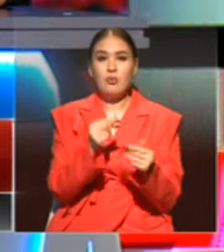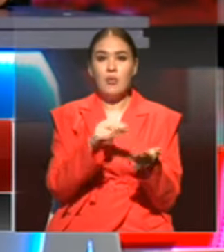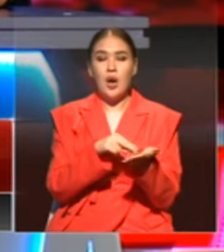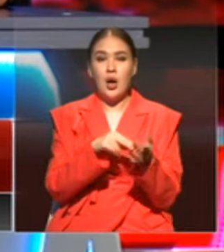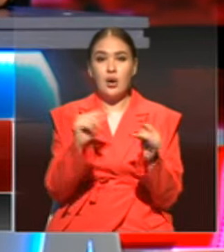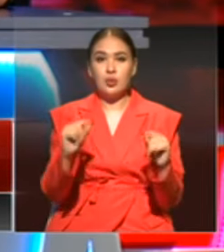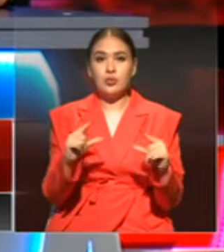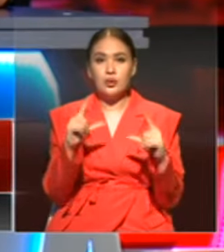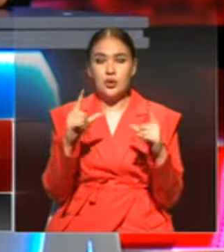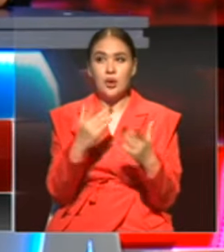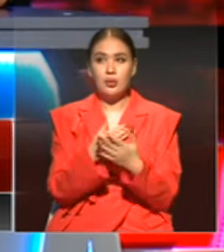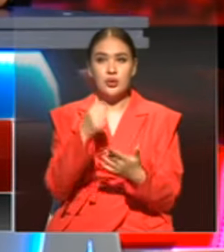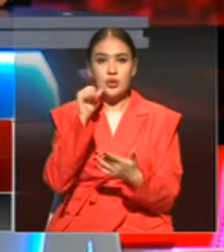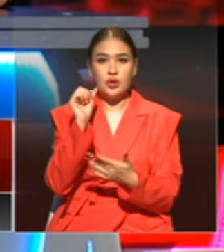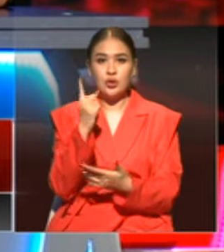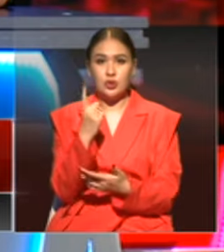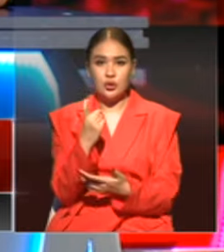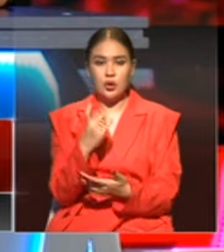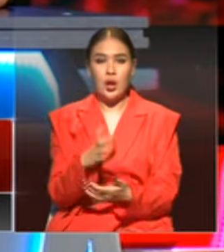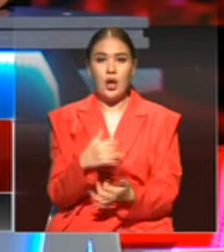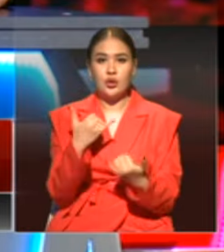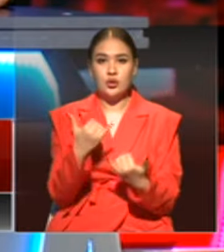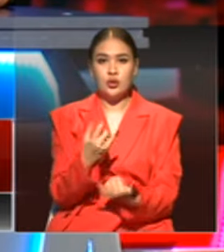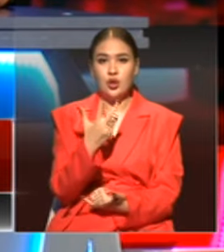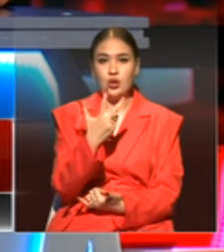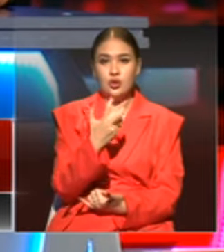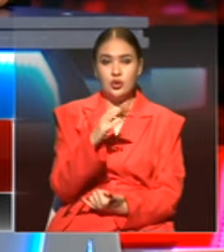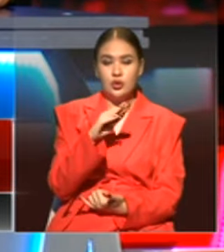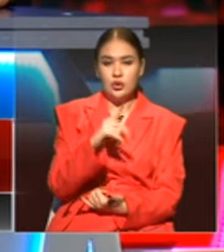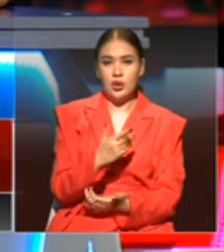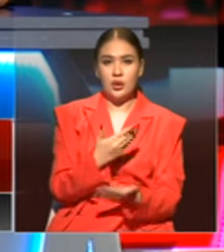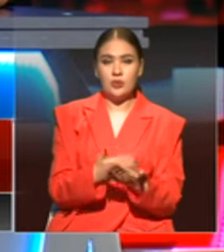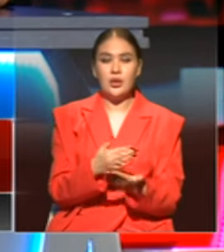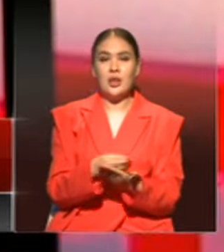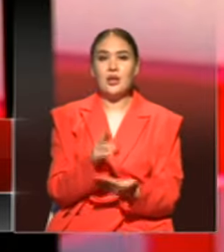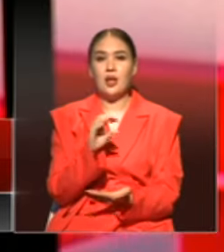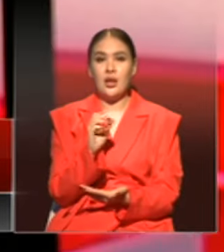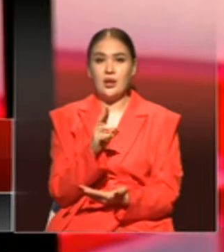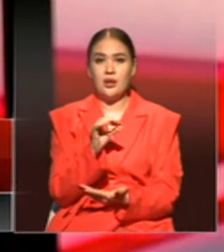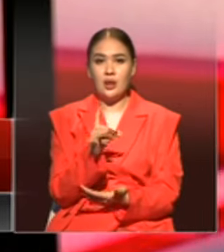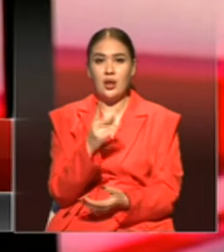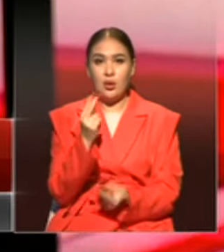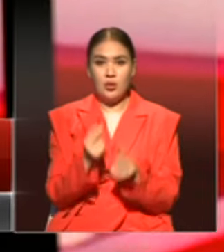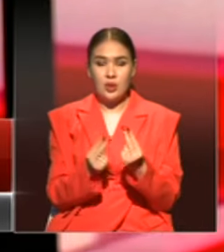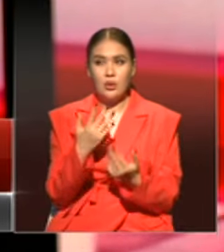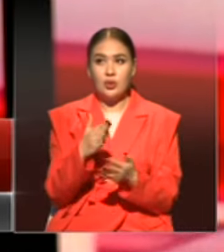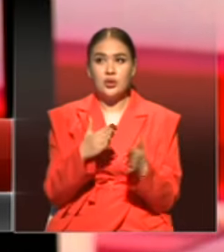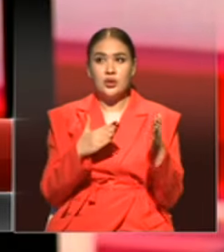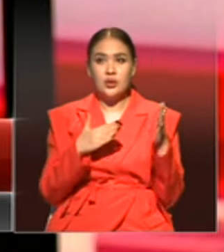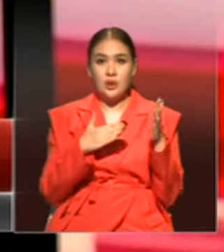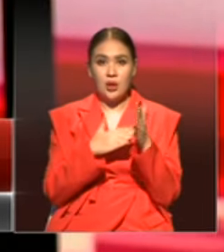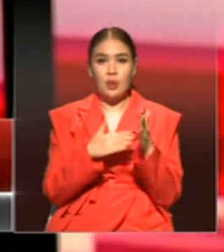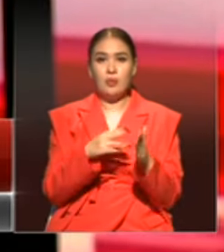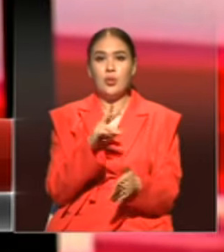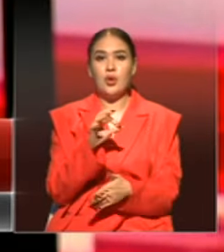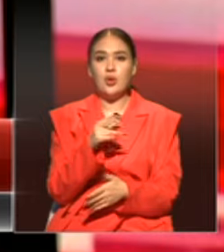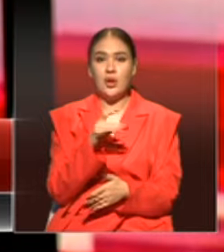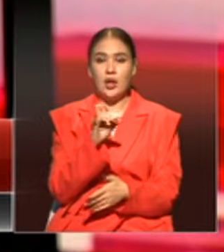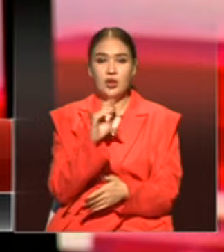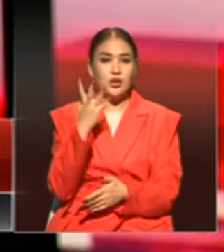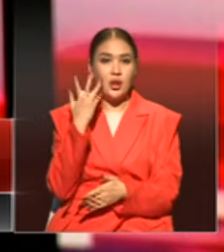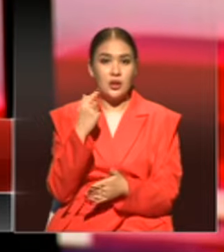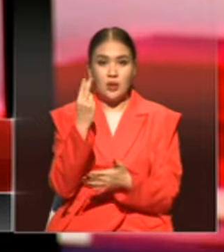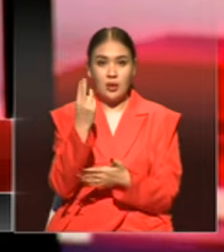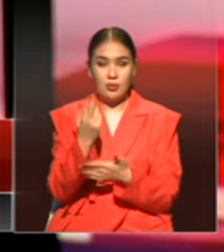мысалы, кеше нан 100 теңге болды, бүгін 300 теңге болып кетті нан. Ол ана бір сон тендер ойнатылып, уже соған жеткен кезде, анау подрядчик ұтып алған кезде